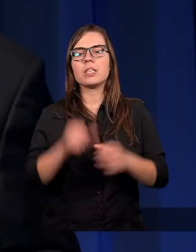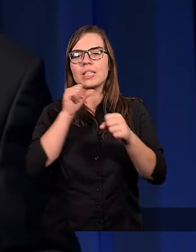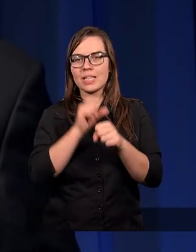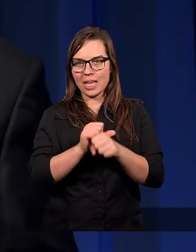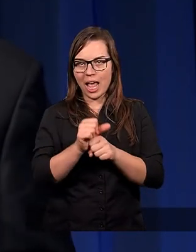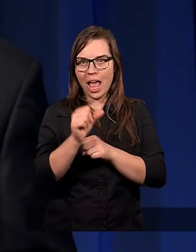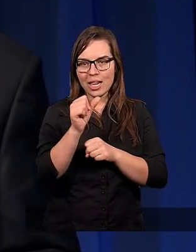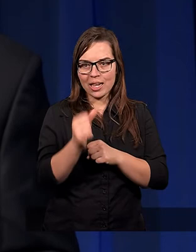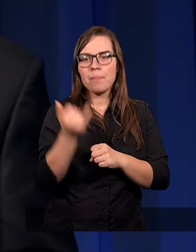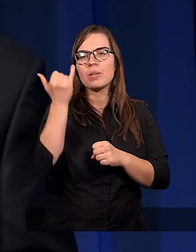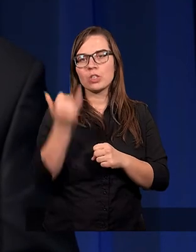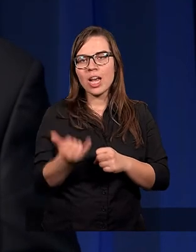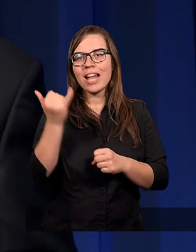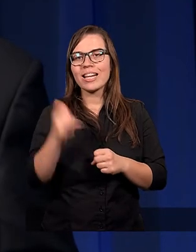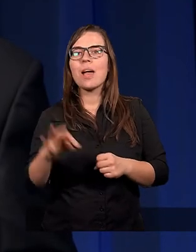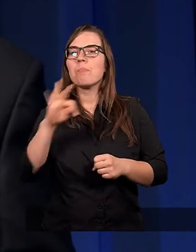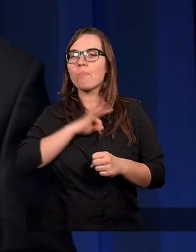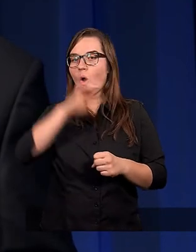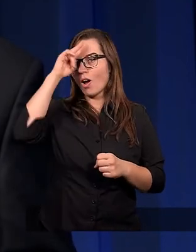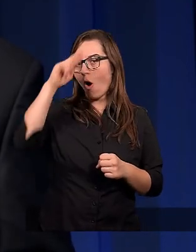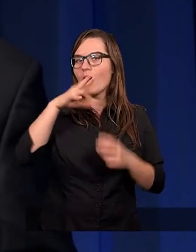Jestem dzieckiem mojego Ojca w niebie.